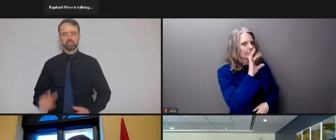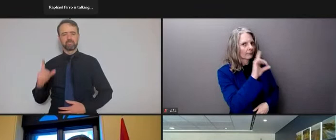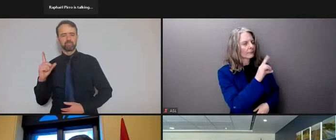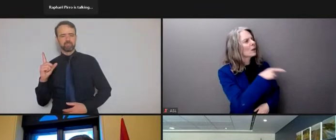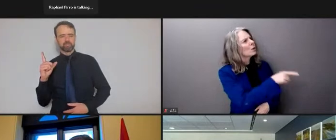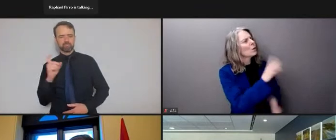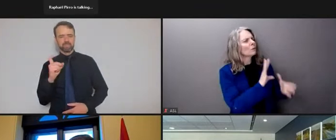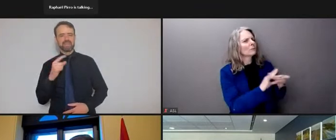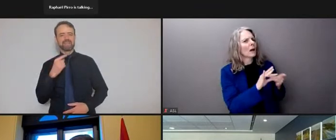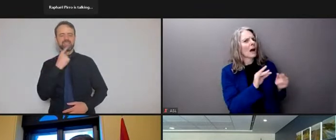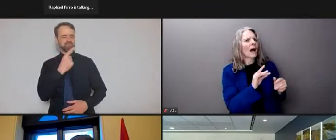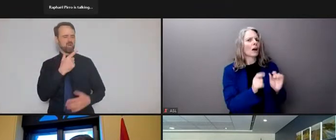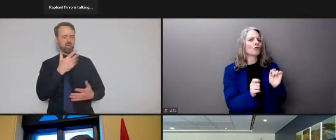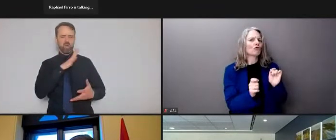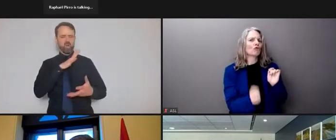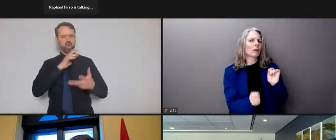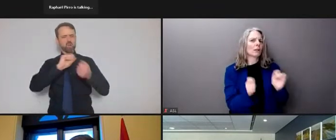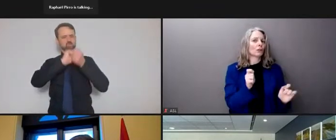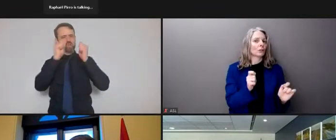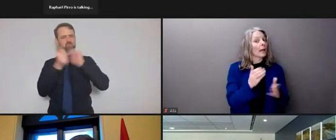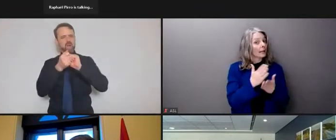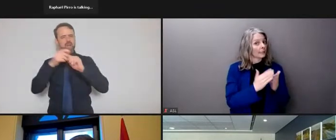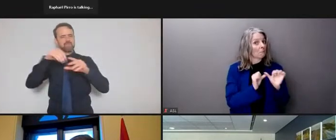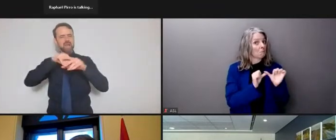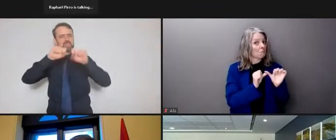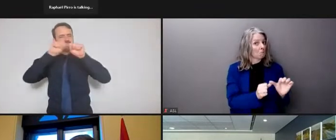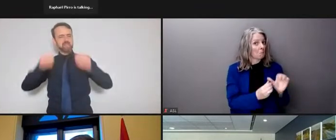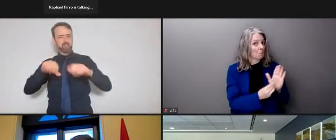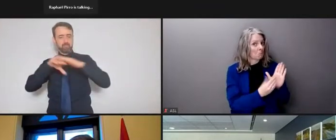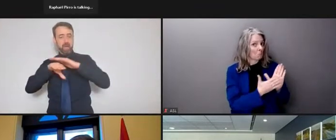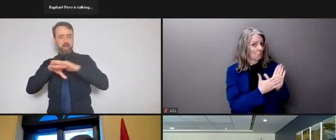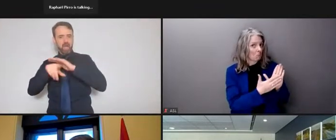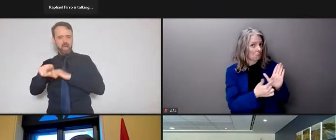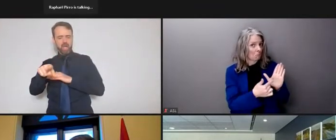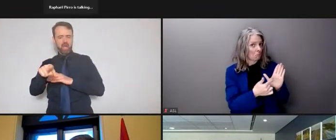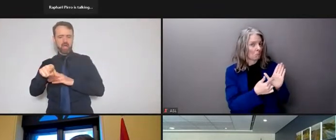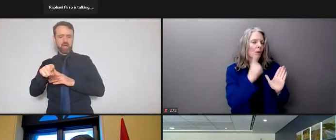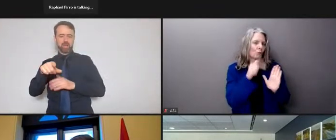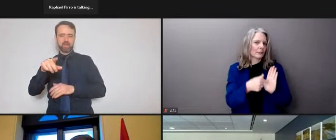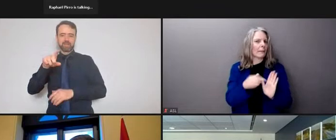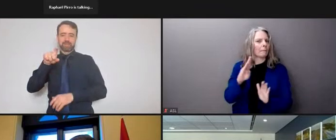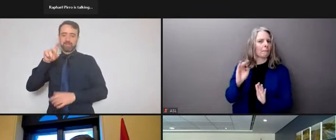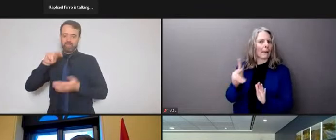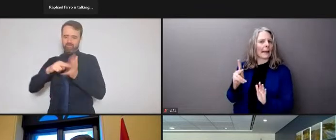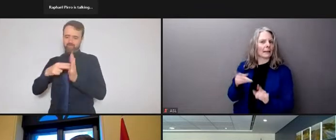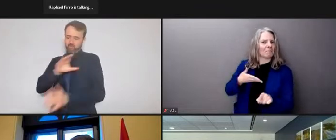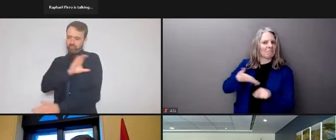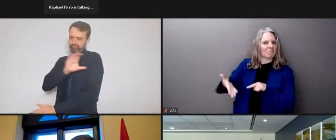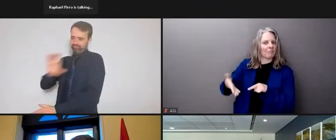au système bancaire donc qui donneraient plus de pouvoir pour geler des comptes